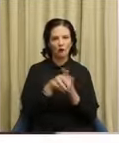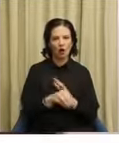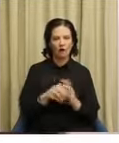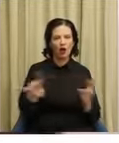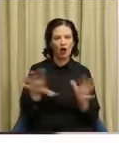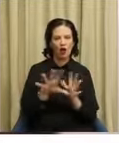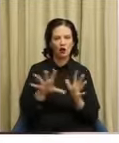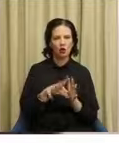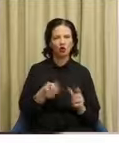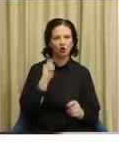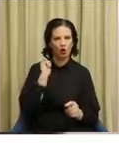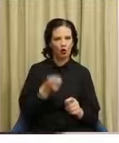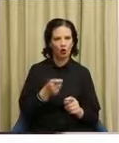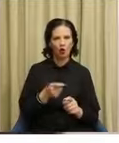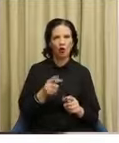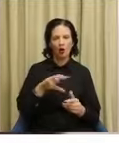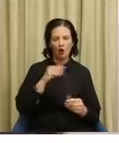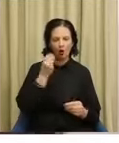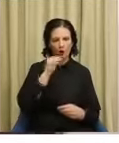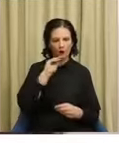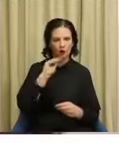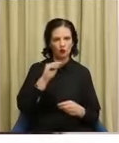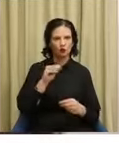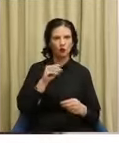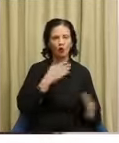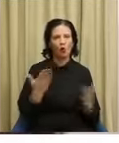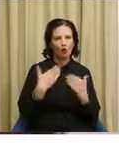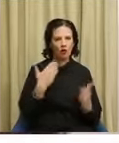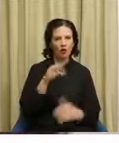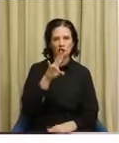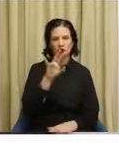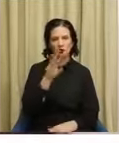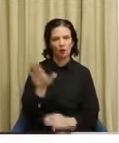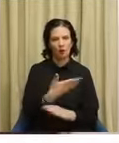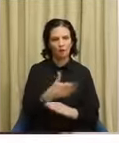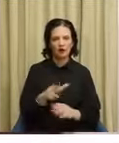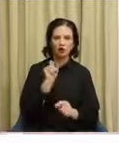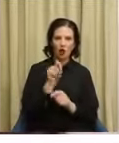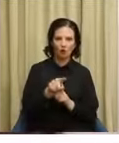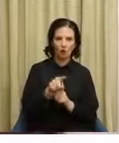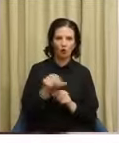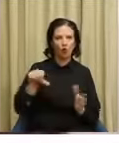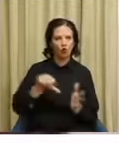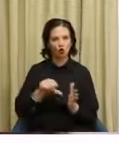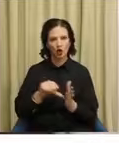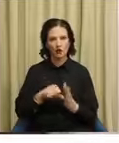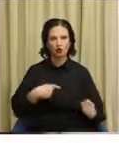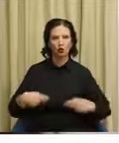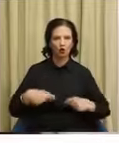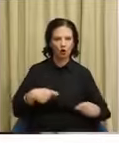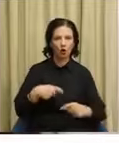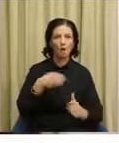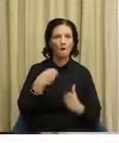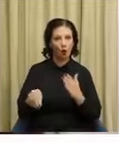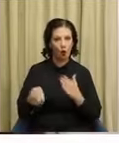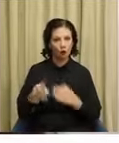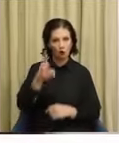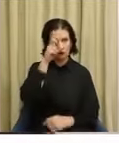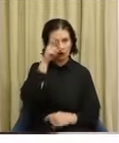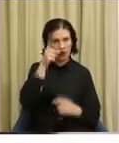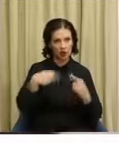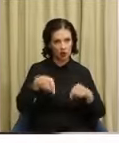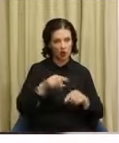аукціони, оптимізує процеси, електронізує комунікацію між замовником та учасником торгів, тобто покупцем, державою